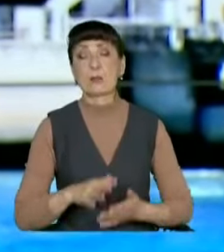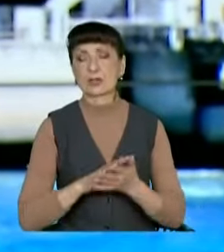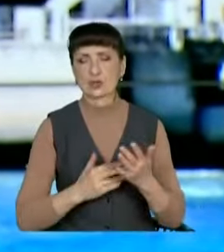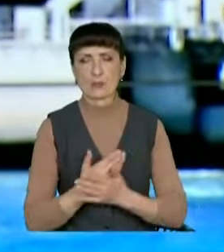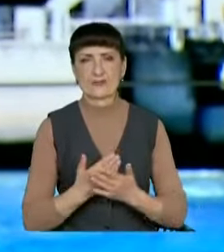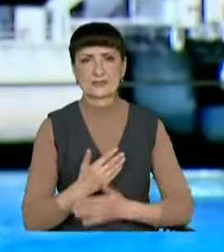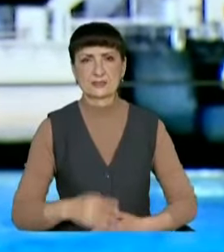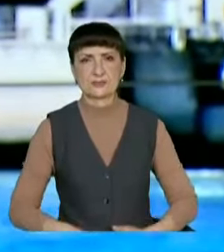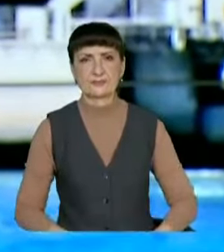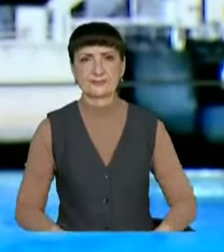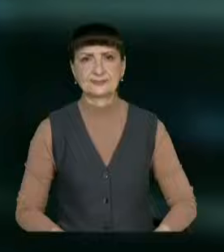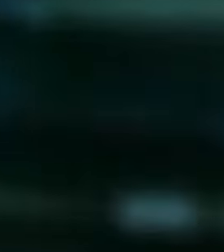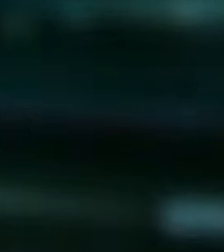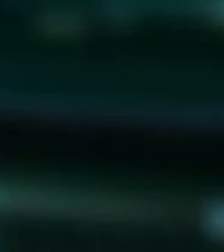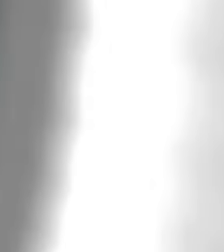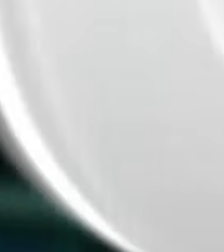продолжаем выпуск.